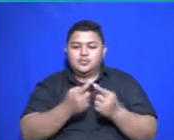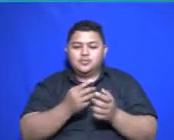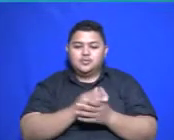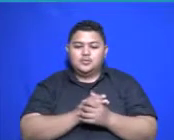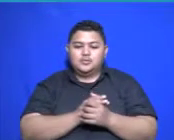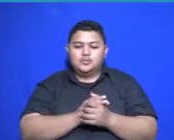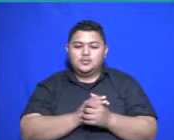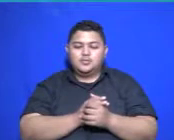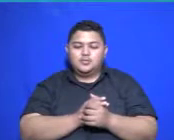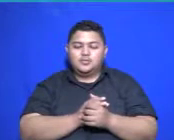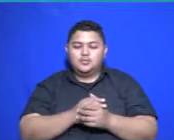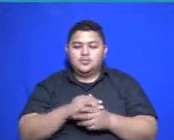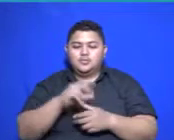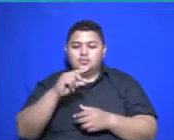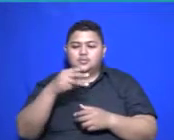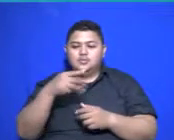bisa realisasi